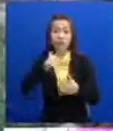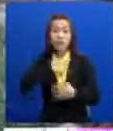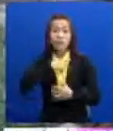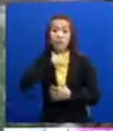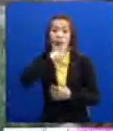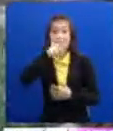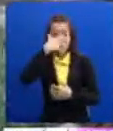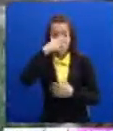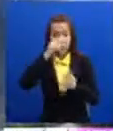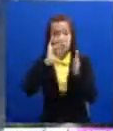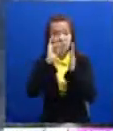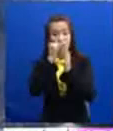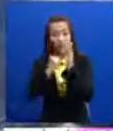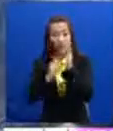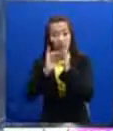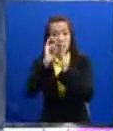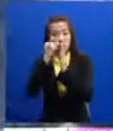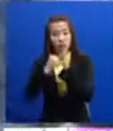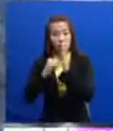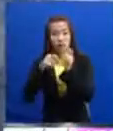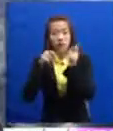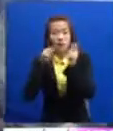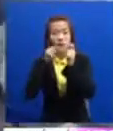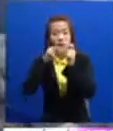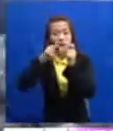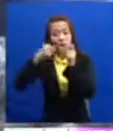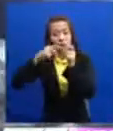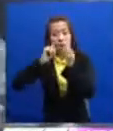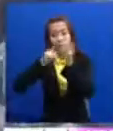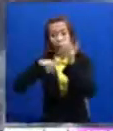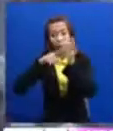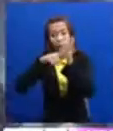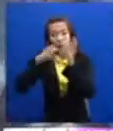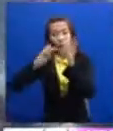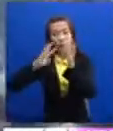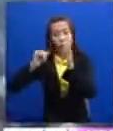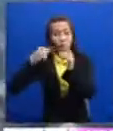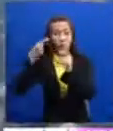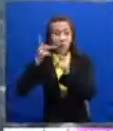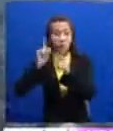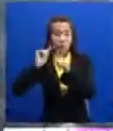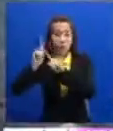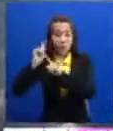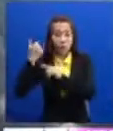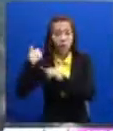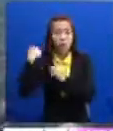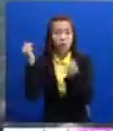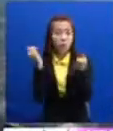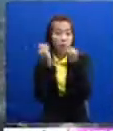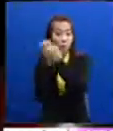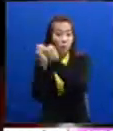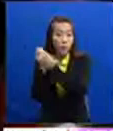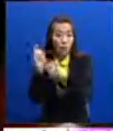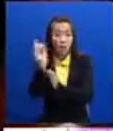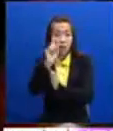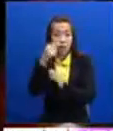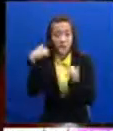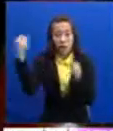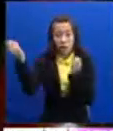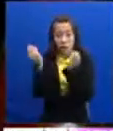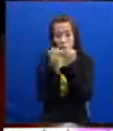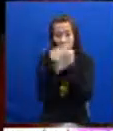บนพื้นที่สูงติดป่าห้วยขาแข้งอำเภอห้วยคตและอำเภอบ้านไร่จังหวัดอุทัยธานีต้องเผชิญกับสภาพอากาศหนาวเย็น